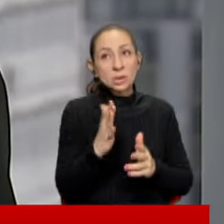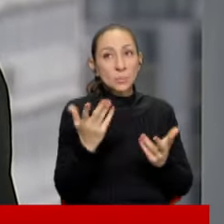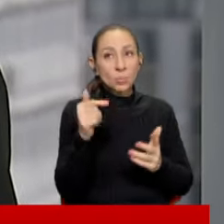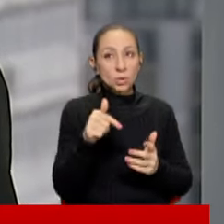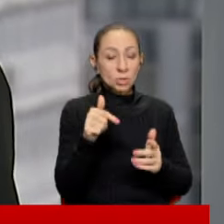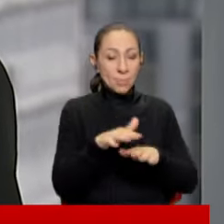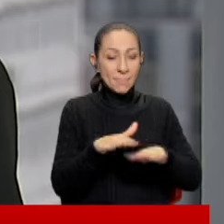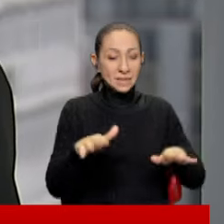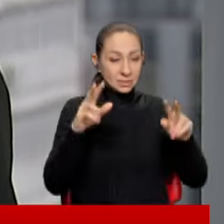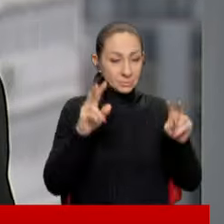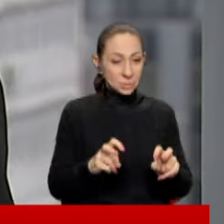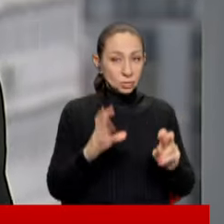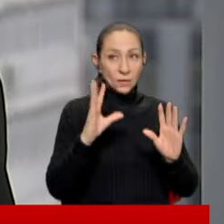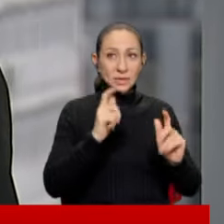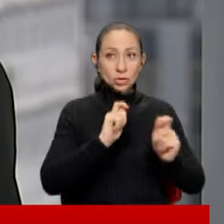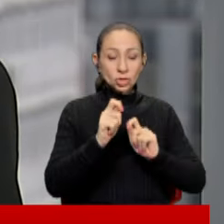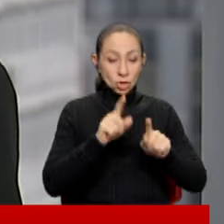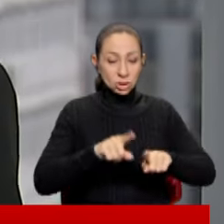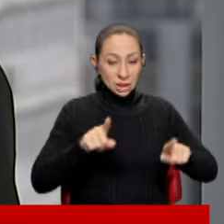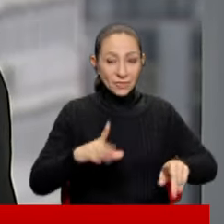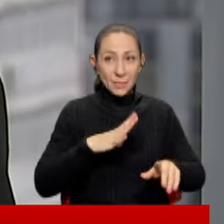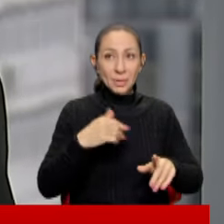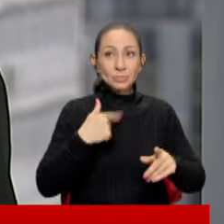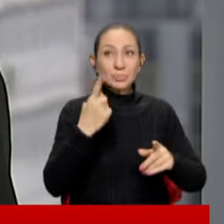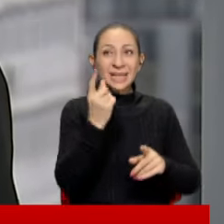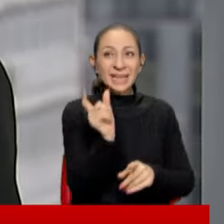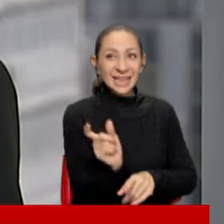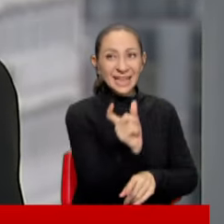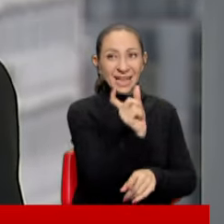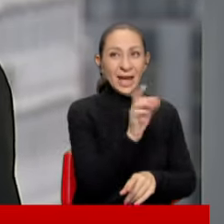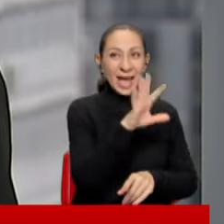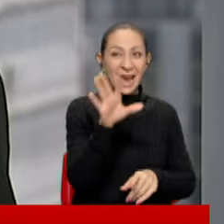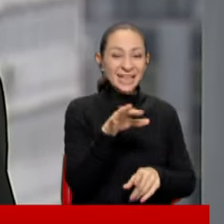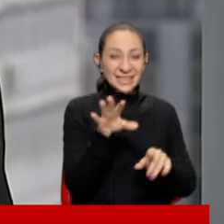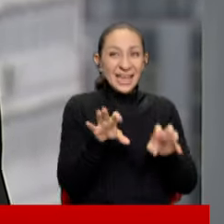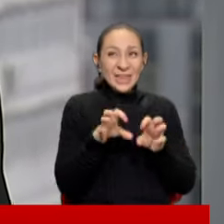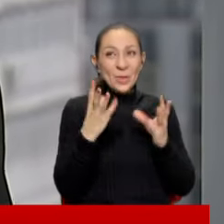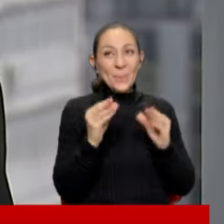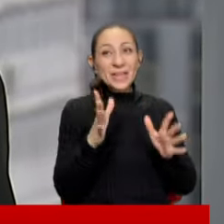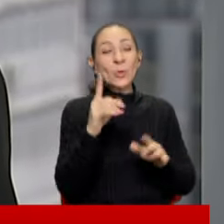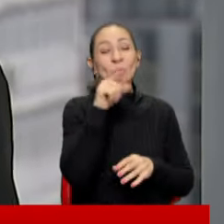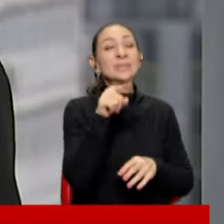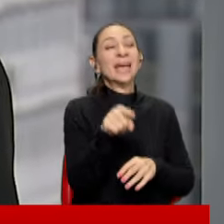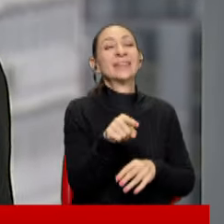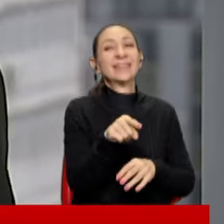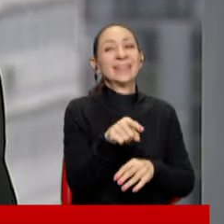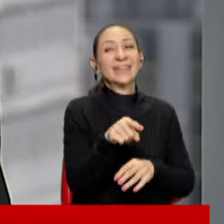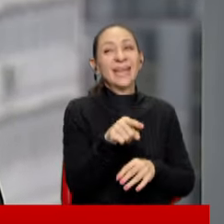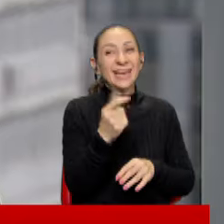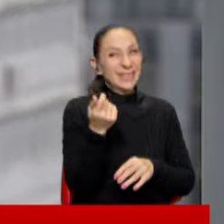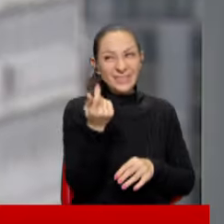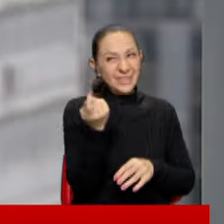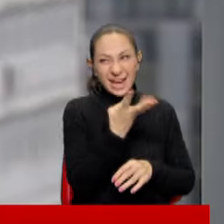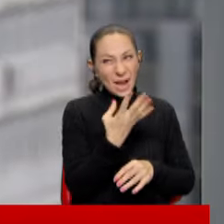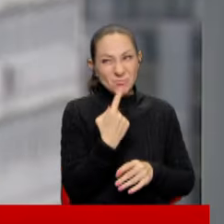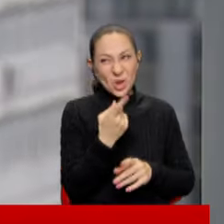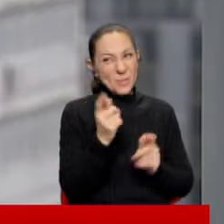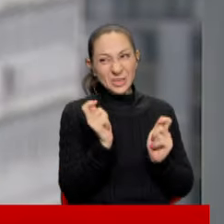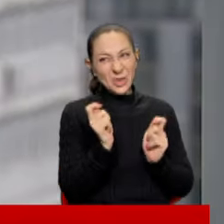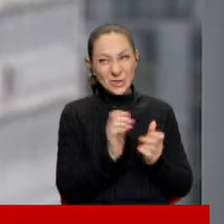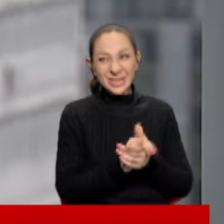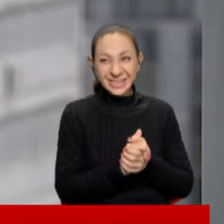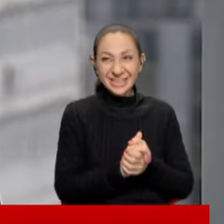bugün masada pek çok yerde sözleşme var. Hani benim burada kullanacağım bir kelime herkesi etkileyebilir. O anlamda rakamsal olarak bir şey ifade